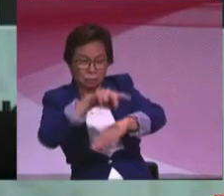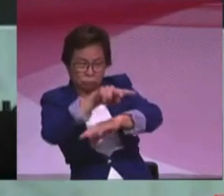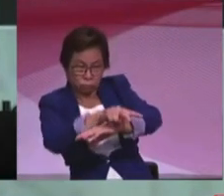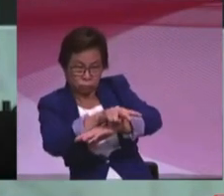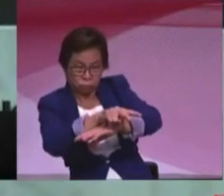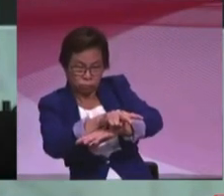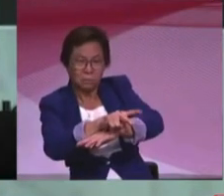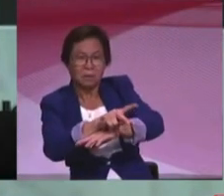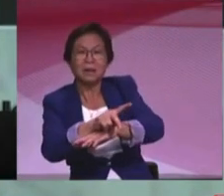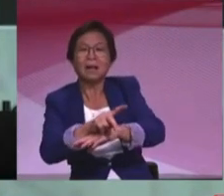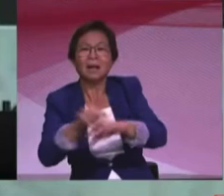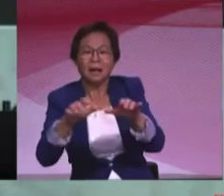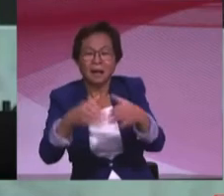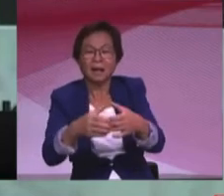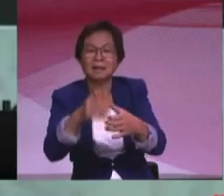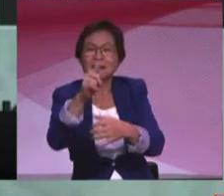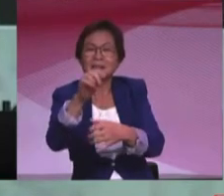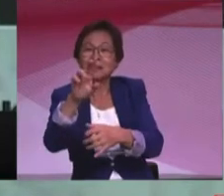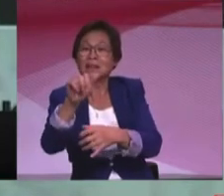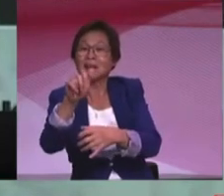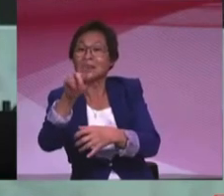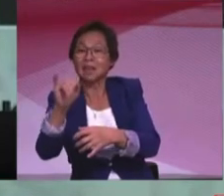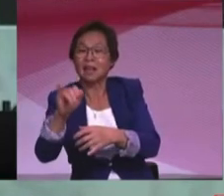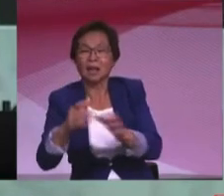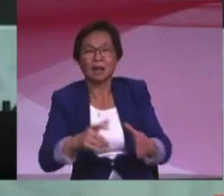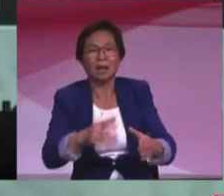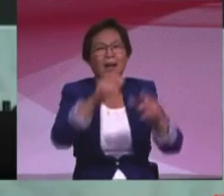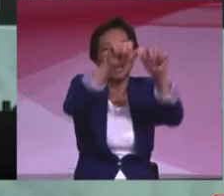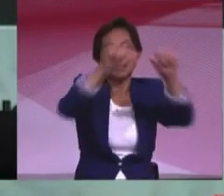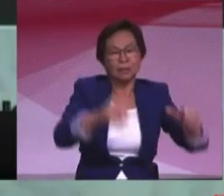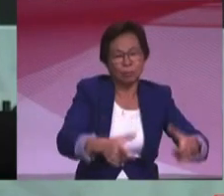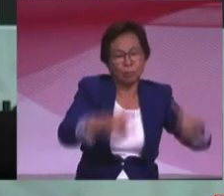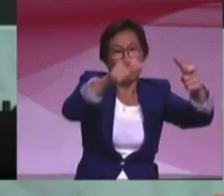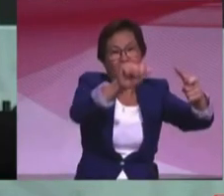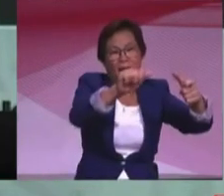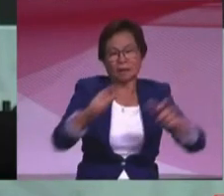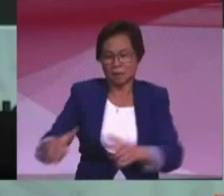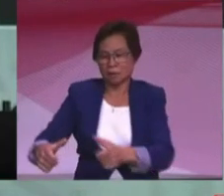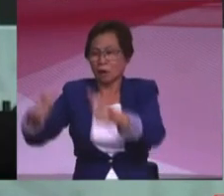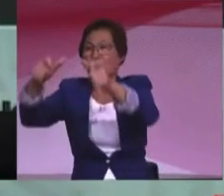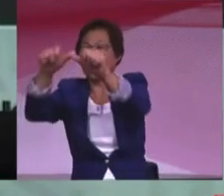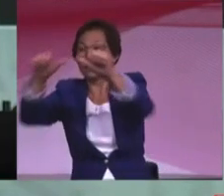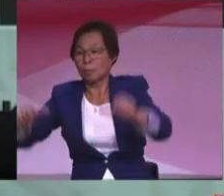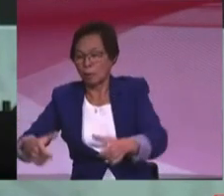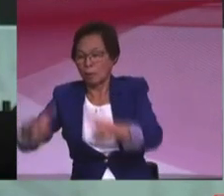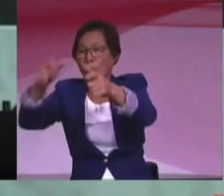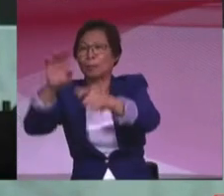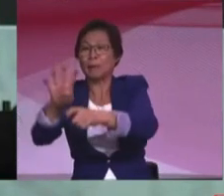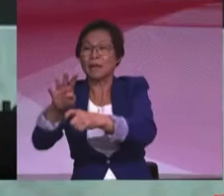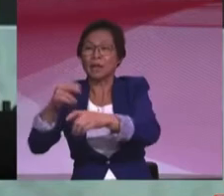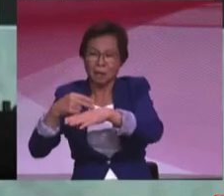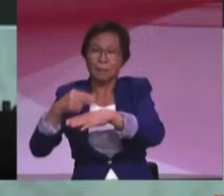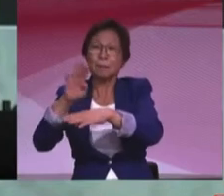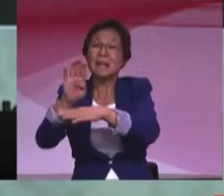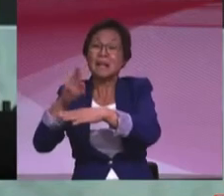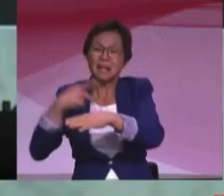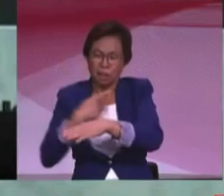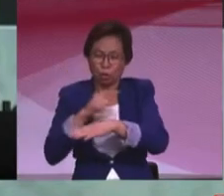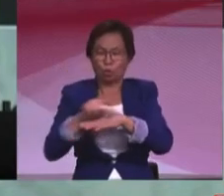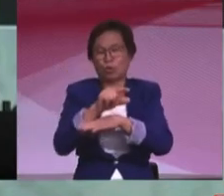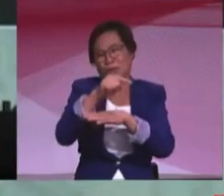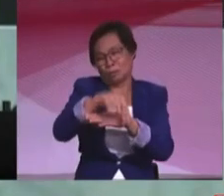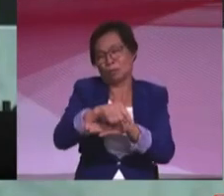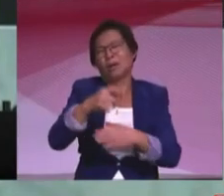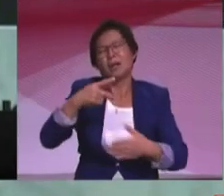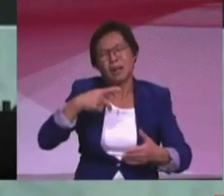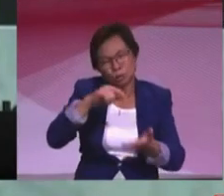kluster teratai. Jadi kita menggunakan asrama blok A dan blok B untuk kita menggunakan pakai. Jadi ini satu kemungkinan yang